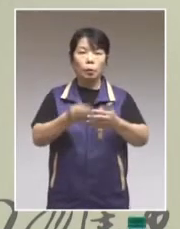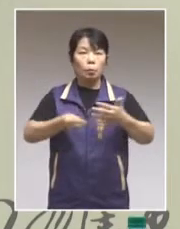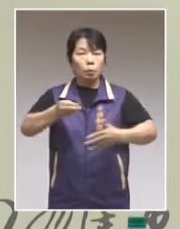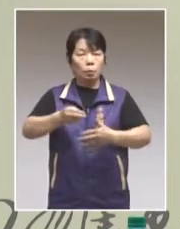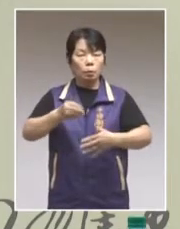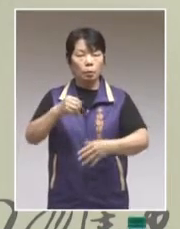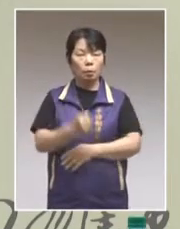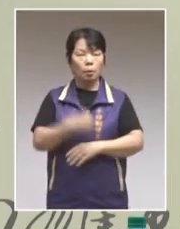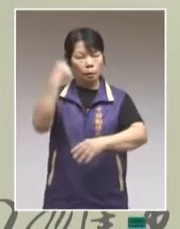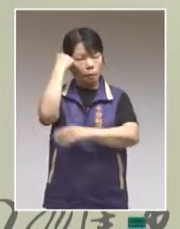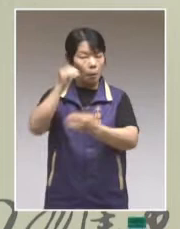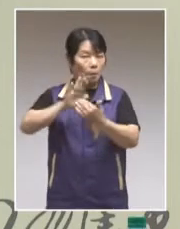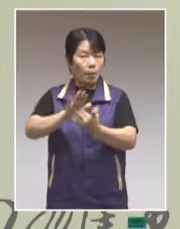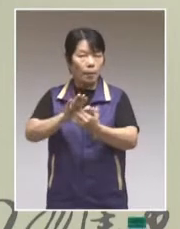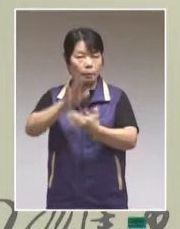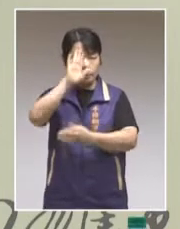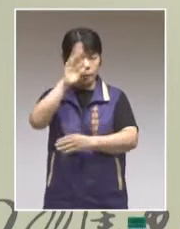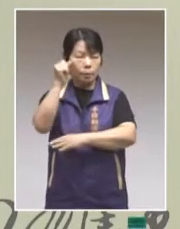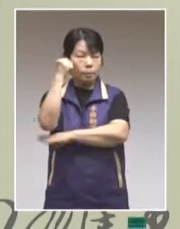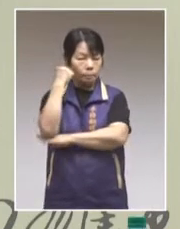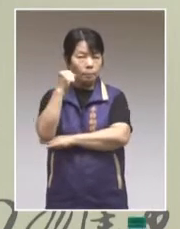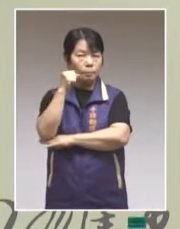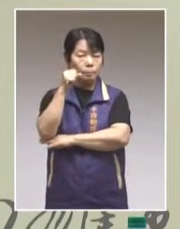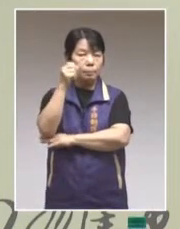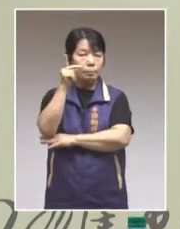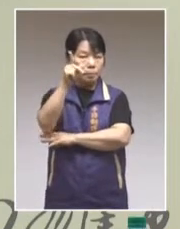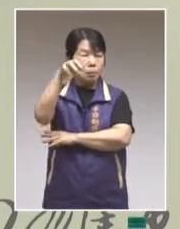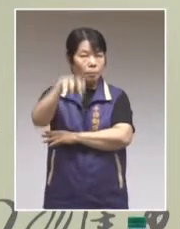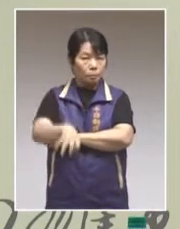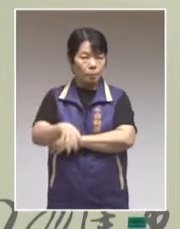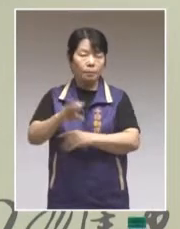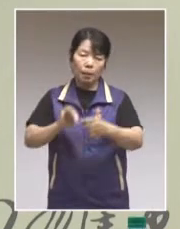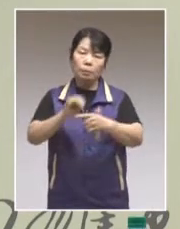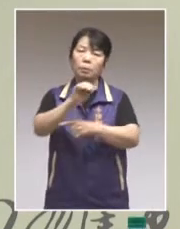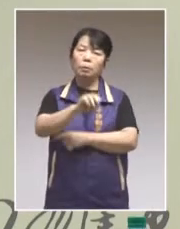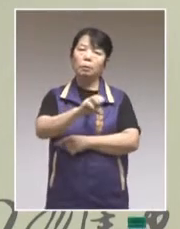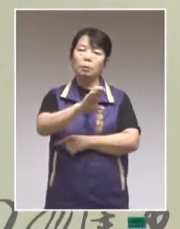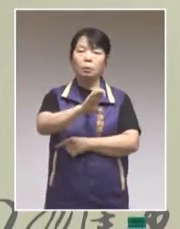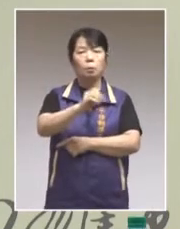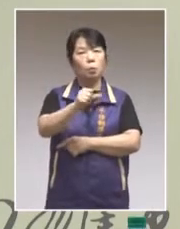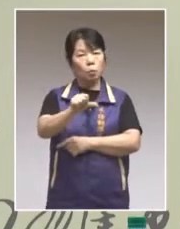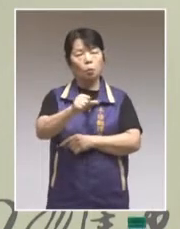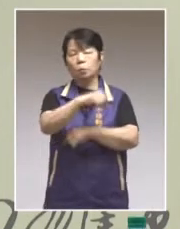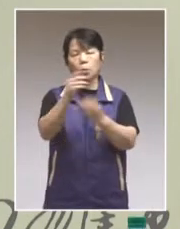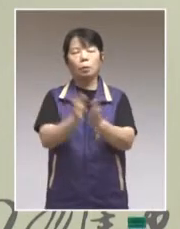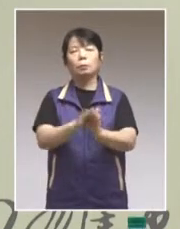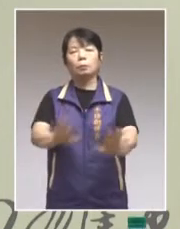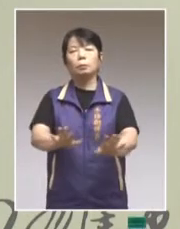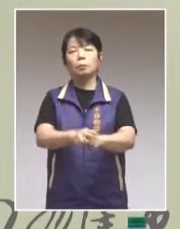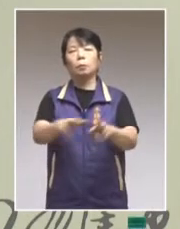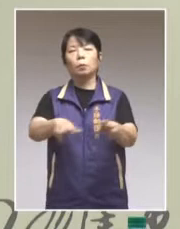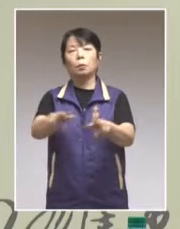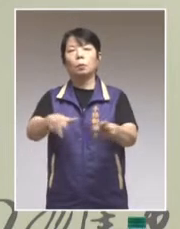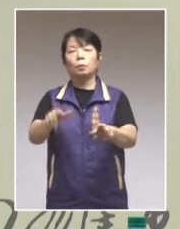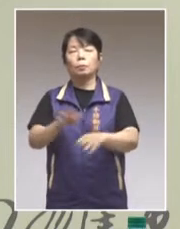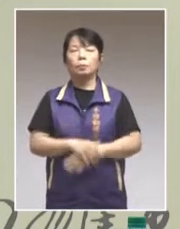馆，几乎是95%都是空床。那必要的时候，这个就等于是医